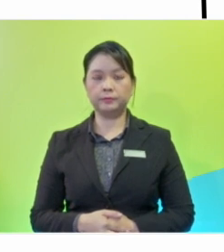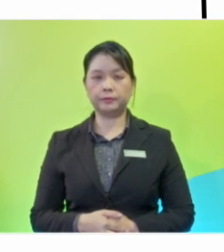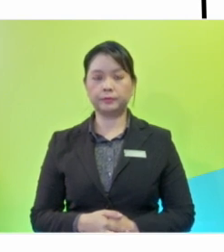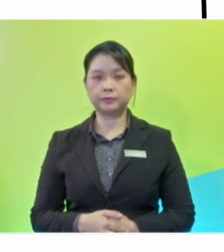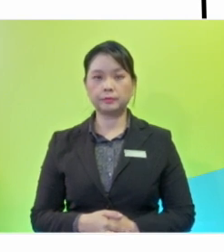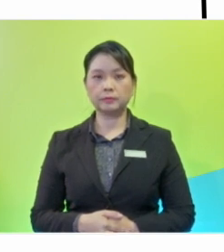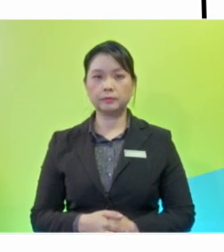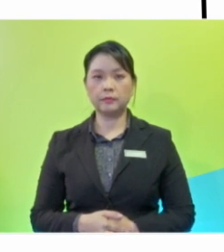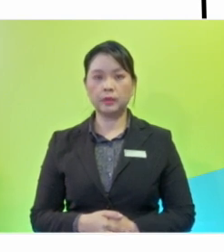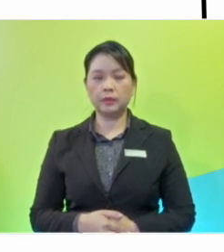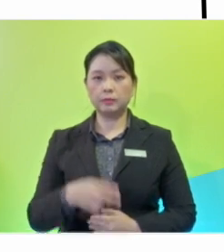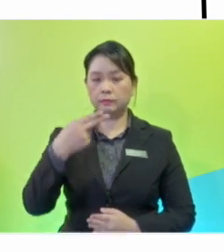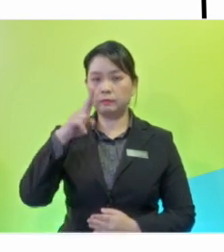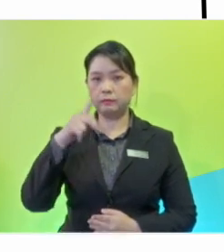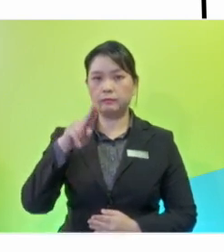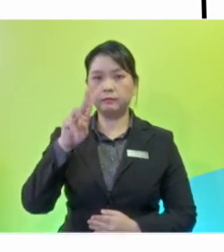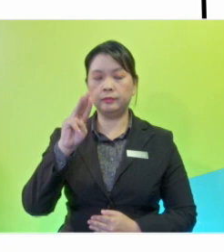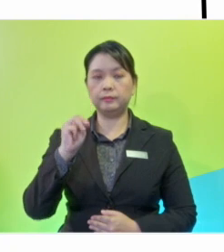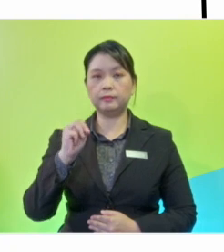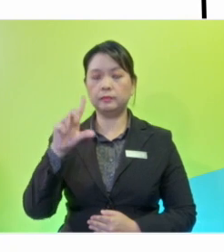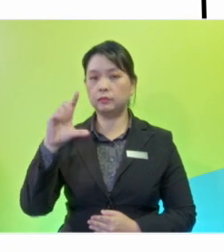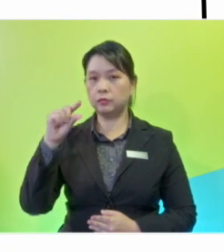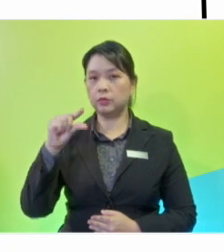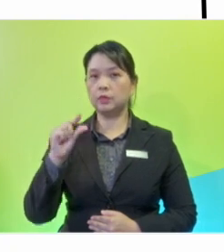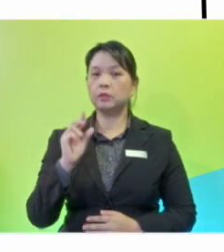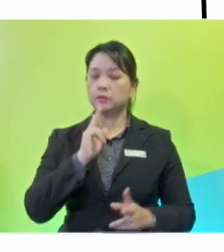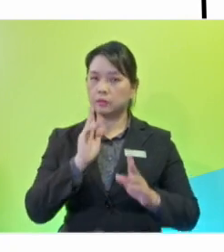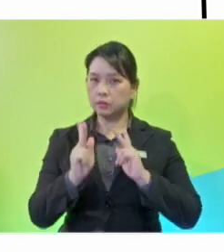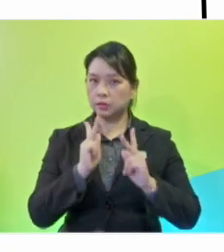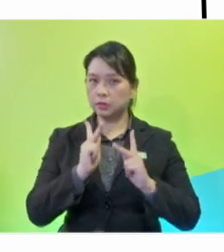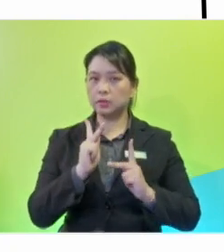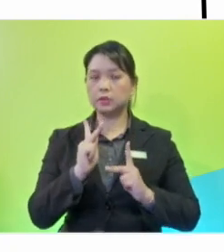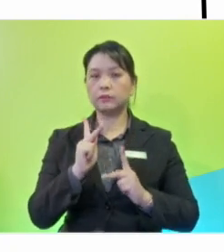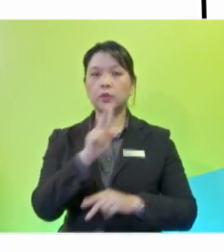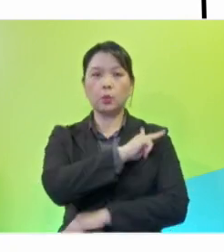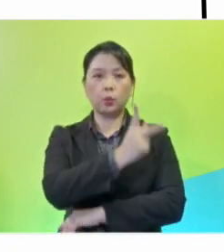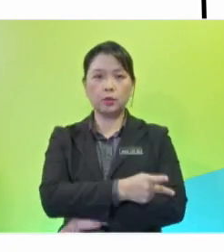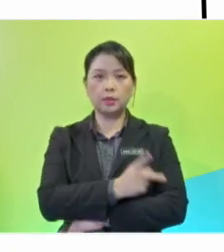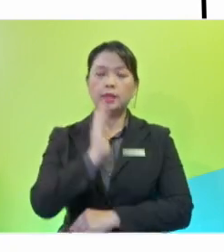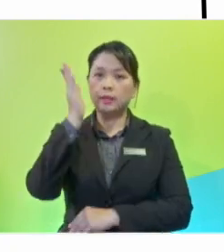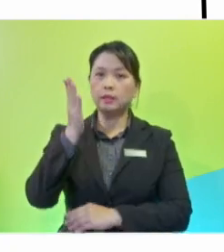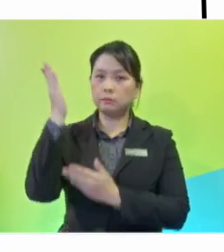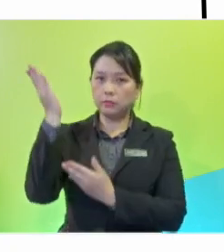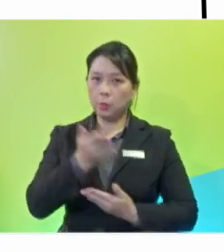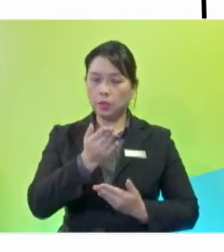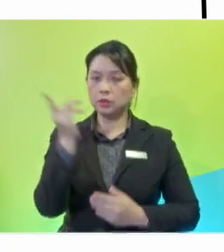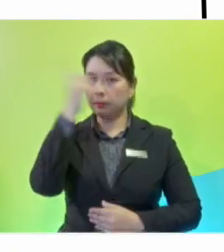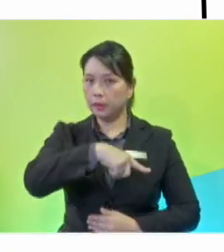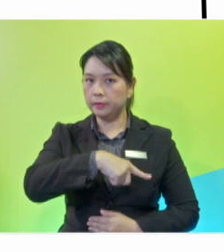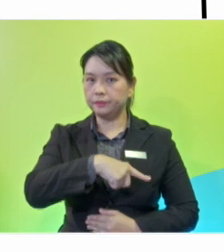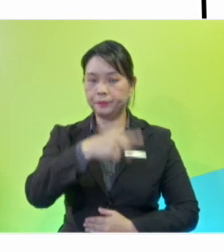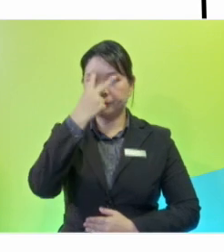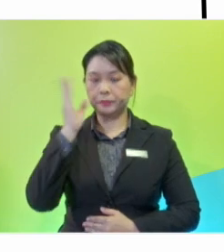hukum lokate kuasa kita akan bawa ke depan maka dia akan jadi lock Why assassi 3 =